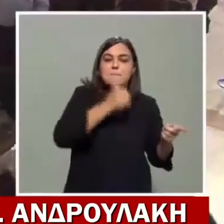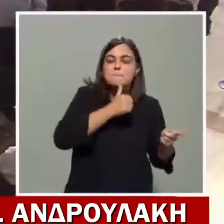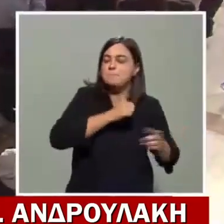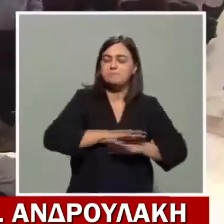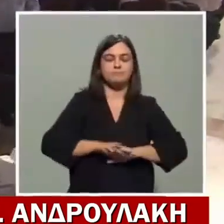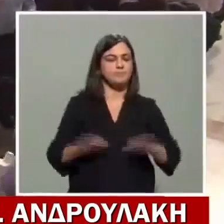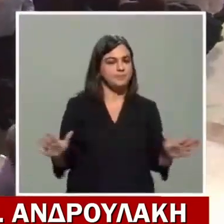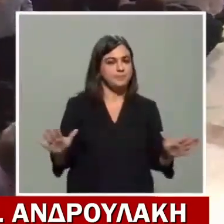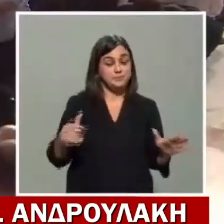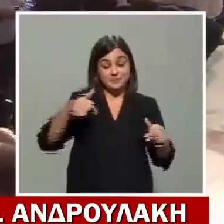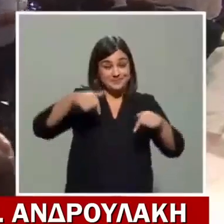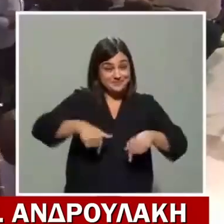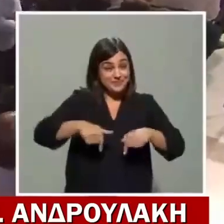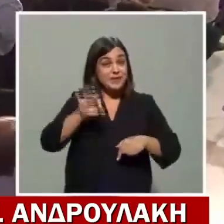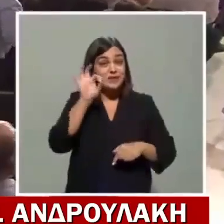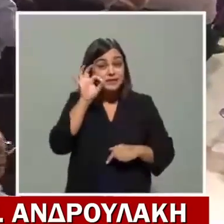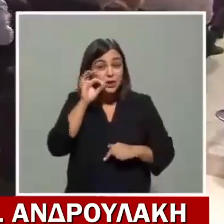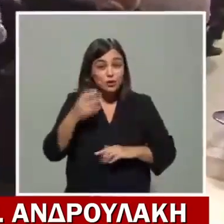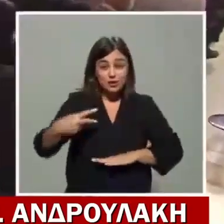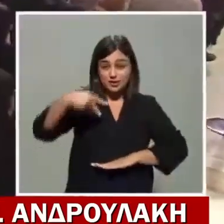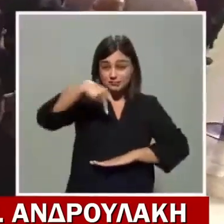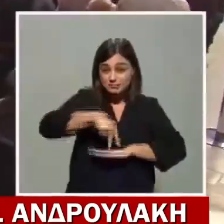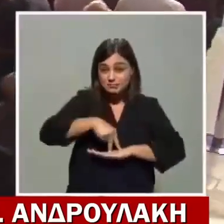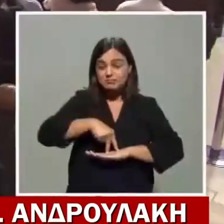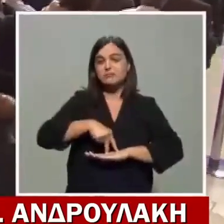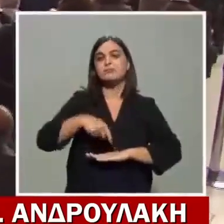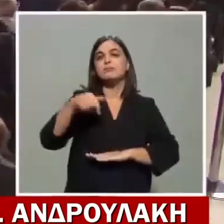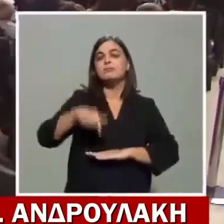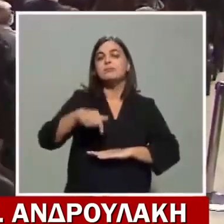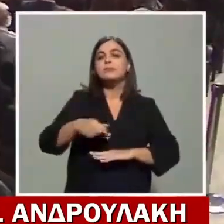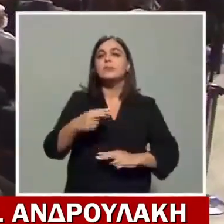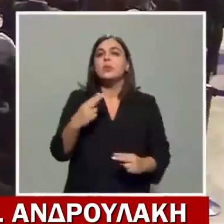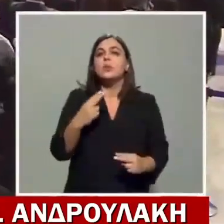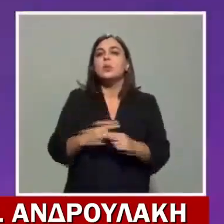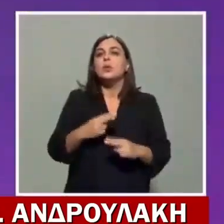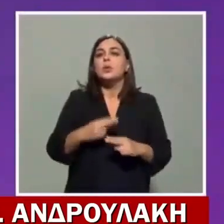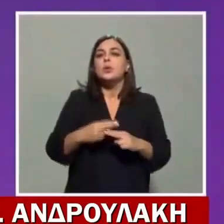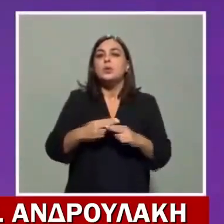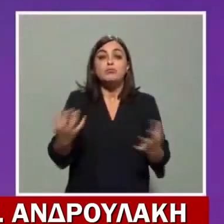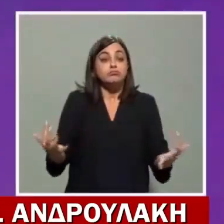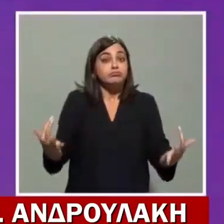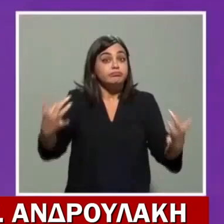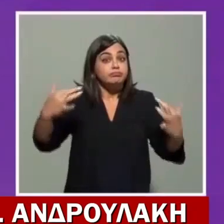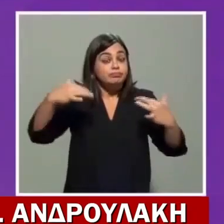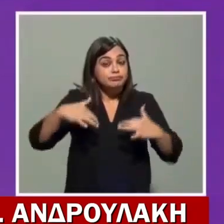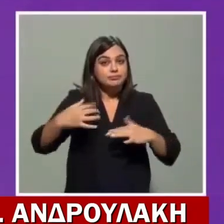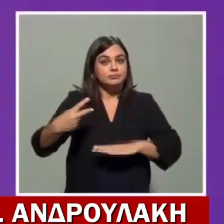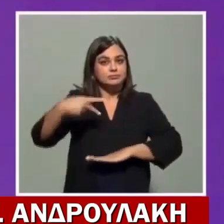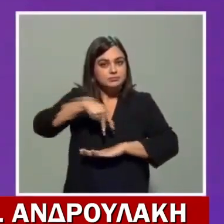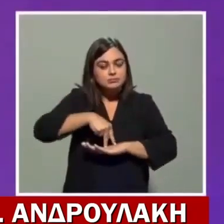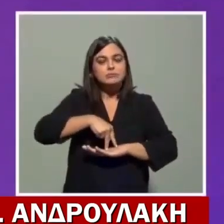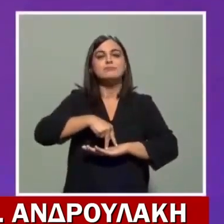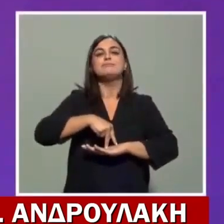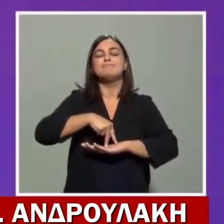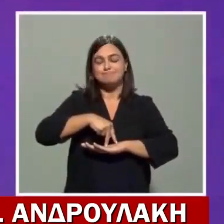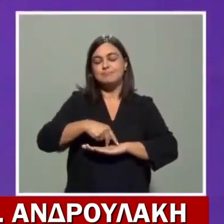οποία θα παραστεί και θα μιλήσει ο πρόεδρος του πασοκ κινήματος αλλαγής νίκος ανδρουλάκης με θέμα παιδεία και ανισότητες